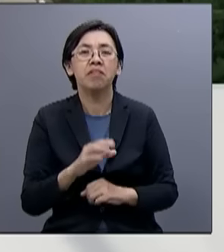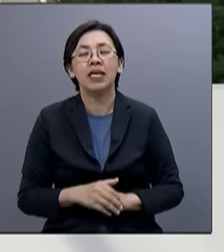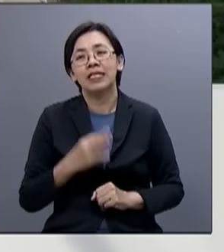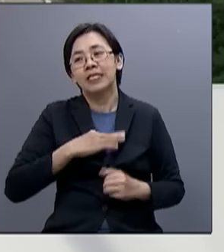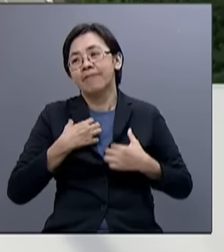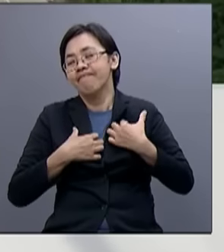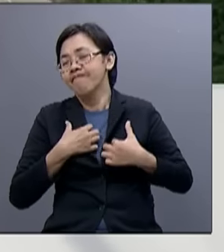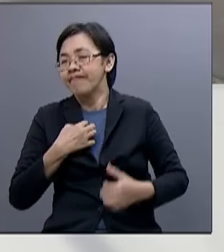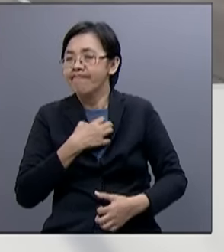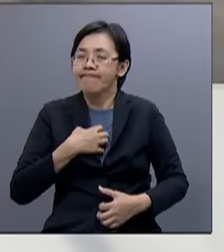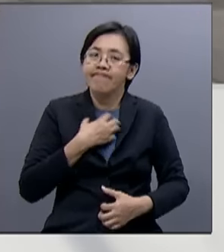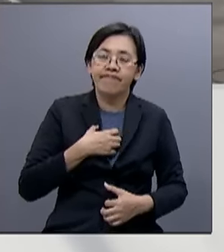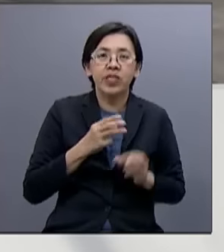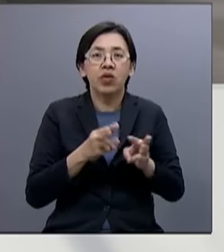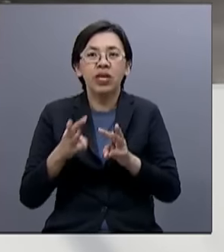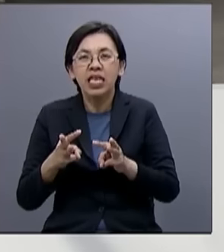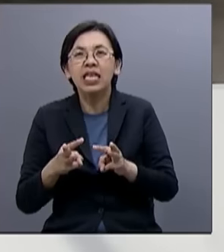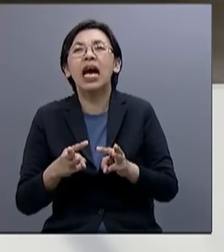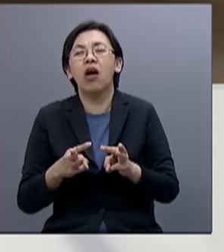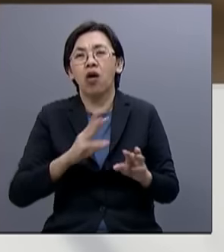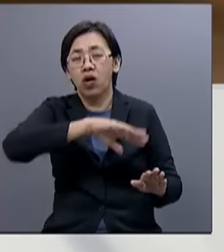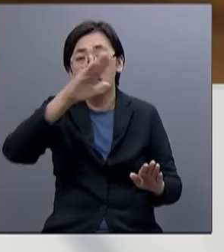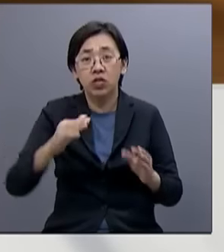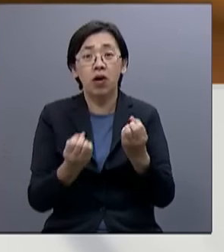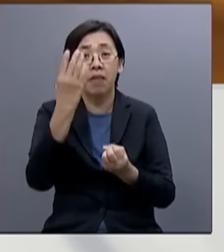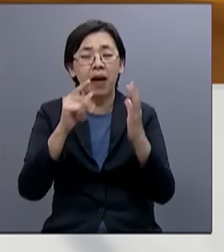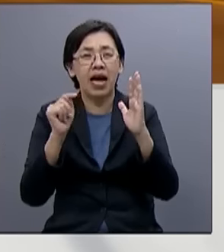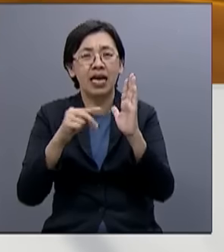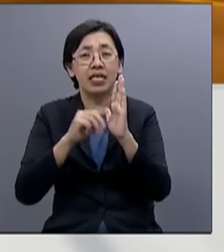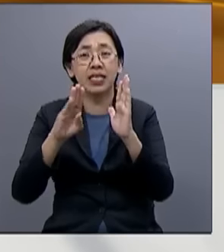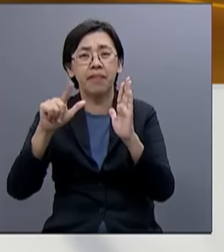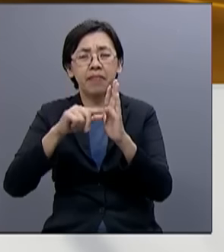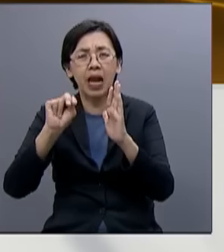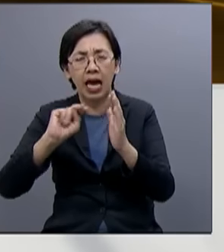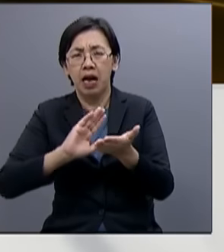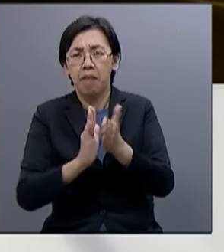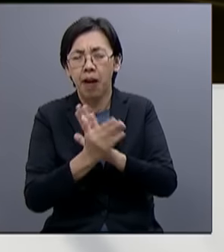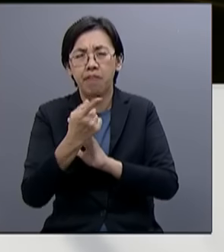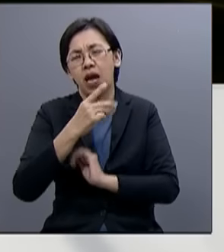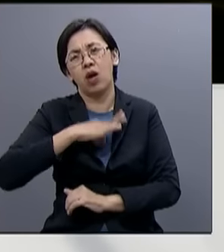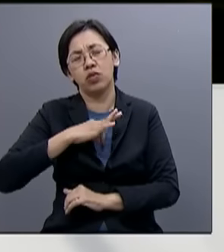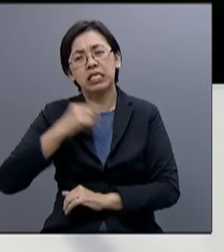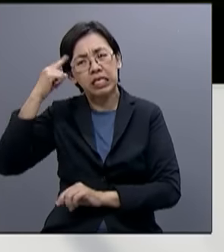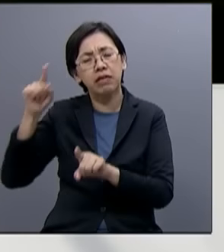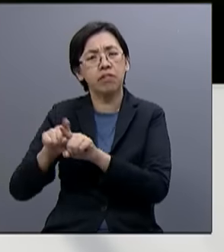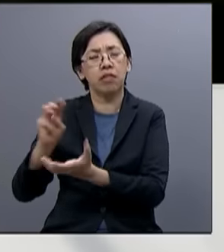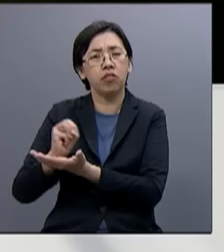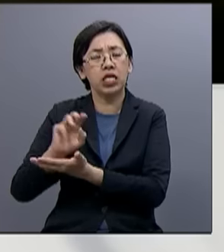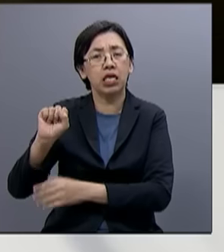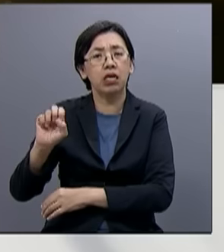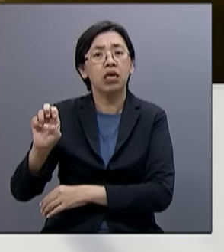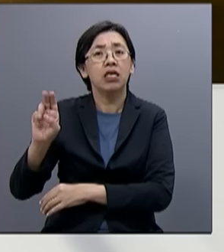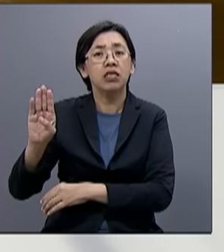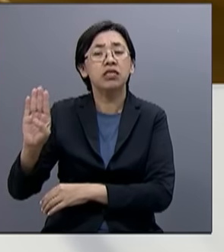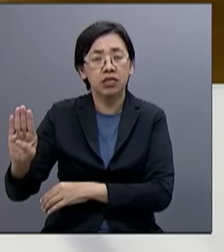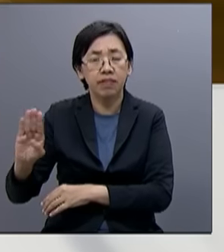อัดคัของใจกัวธีการปรับปรงแนวเขตพื้ที่อธยาณแงชตทัพรา predictionsแล้วก็เหสอคอกัทางมูลในที่สื่อบอกวาถ้าเริมแ้ไข